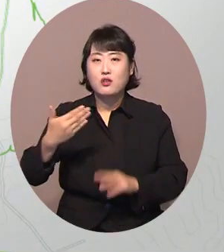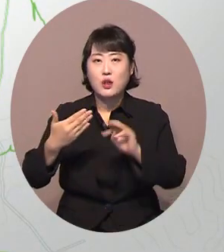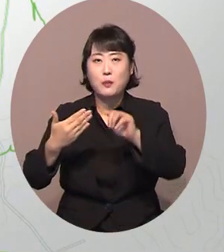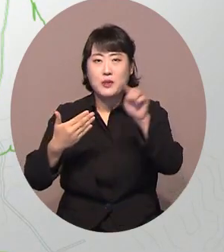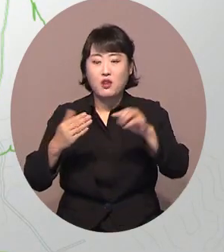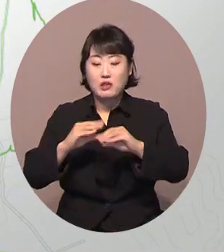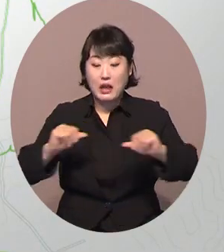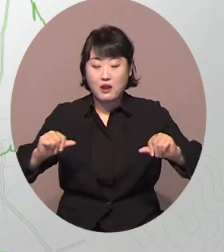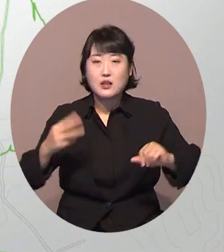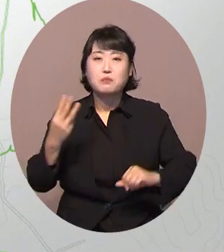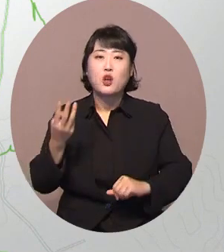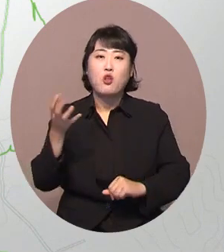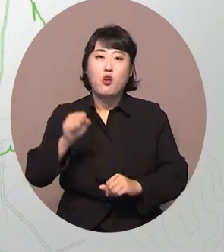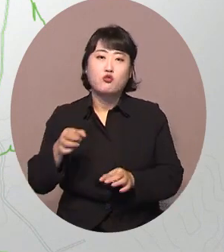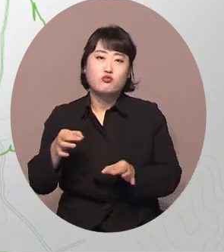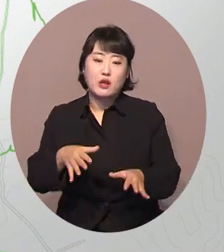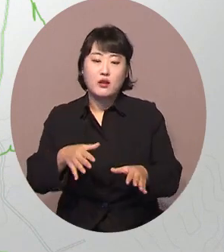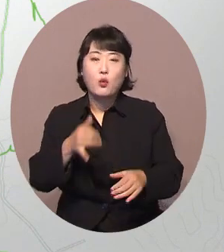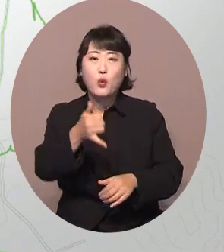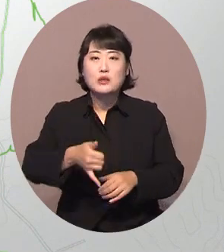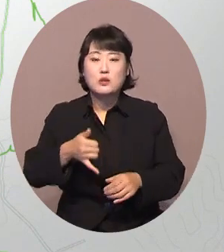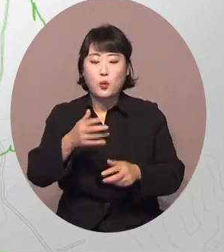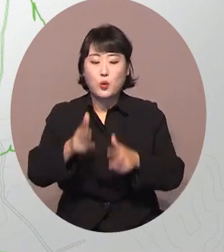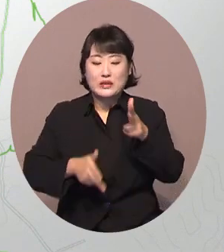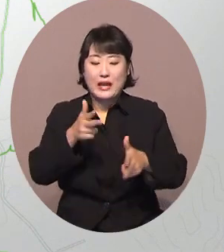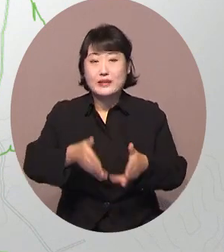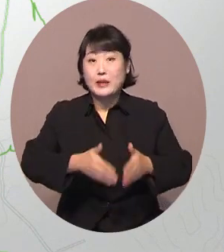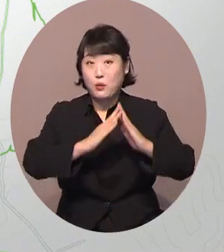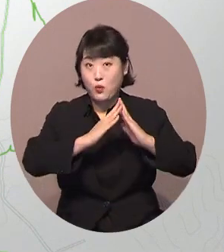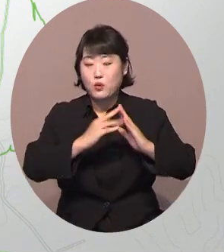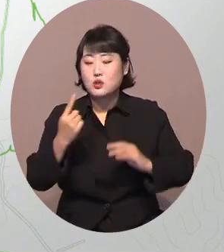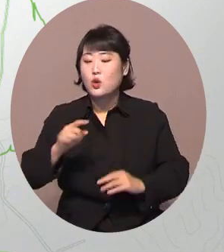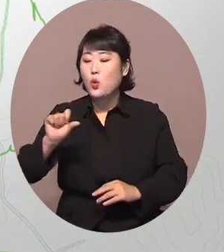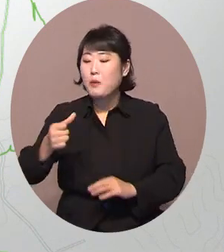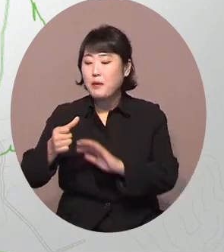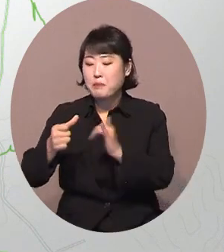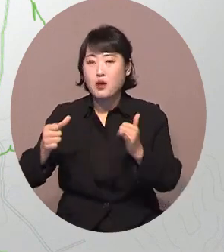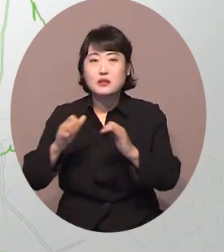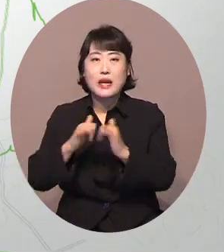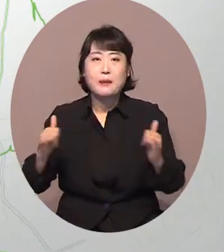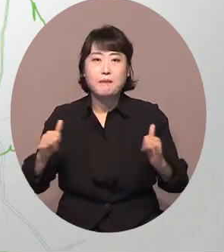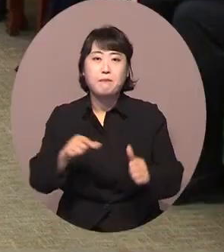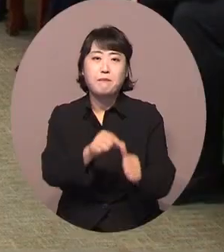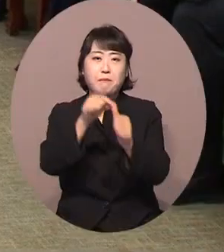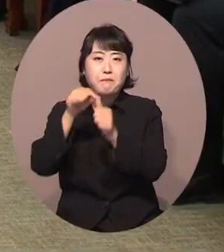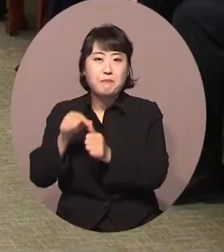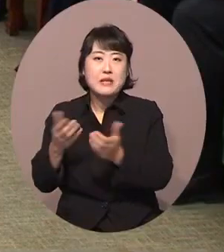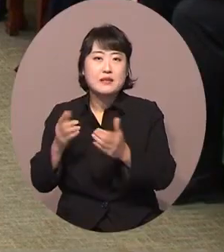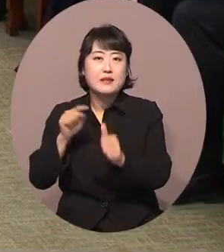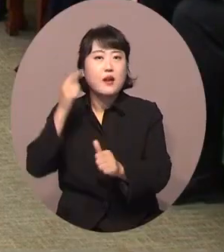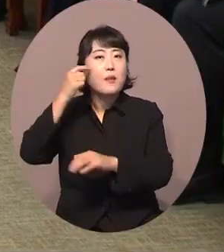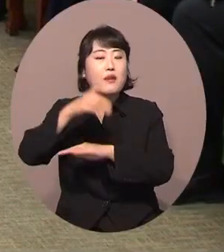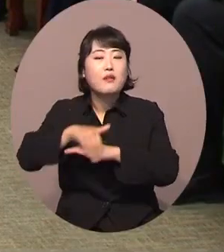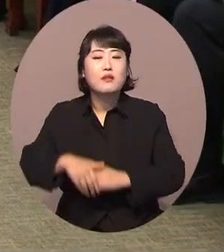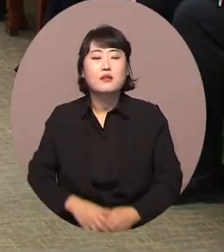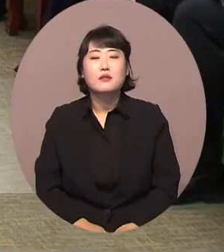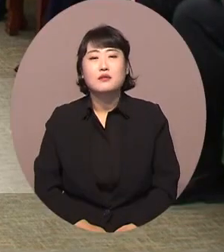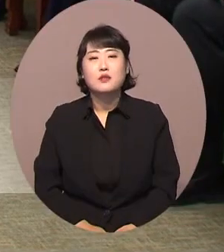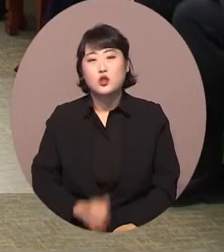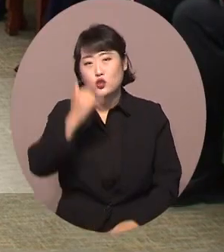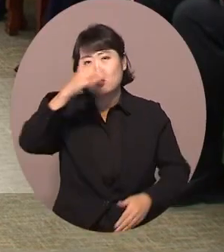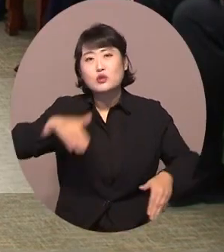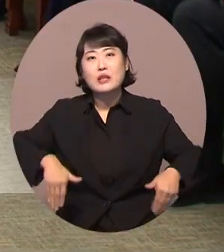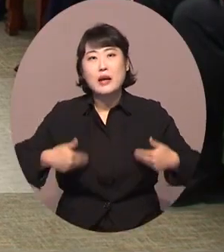부지에 3천억 원을 투자해 생산 시설을 짓고 1500여명을 새로 고용할 예정입니다 특히 충남을 바이오산업